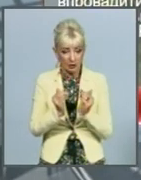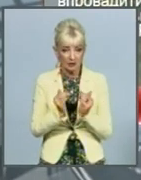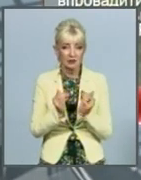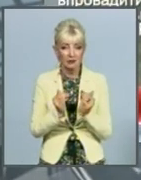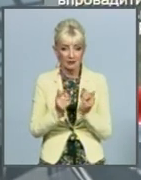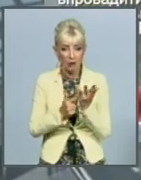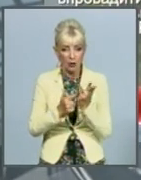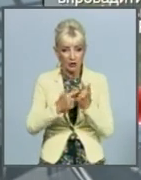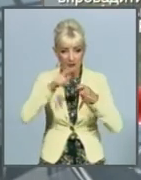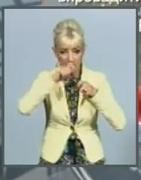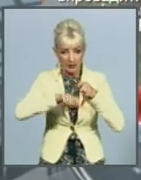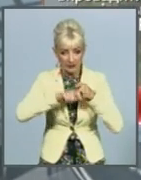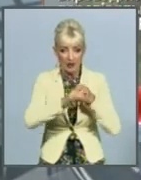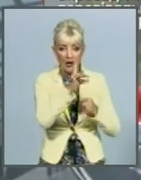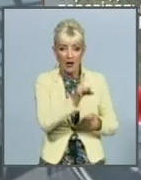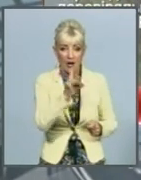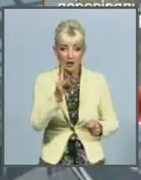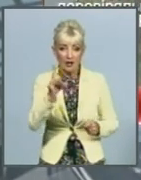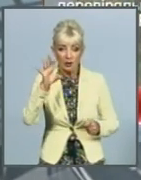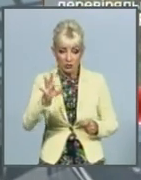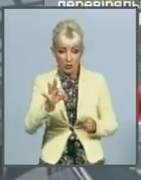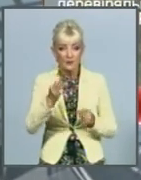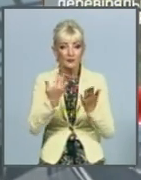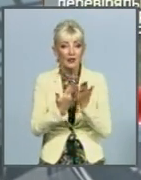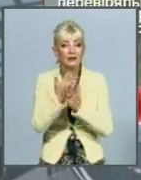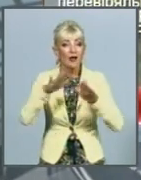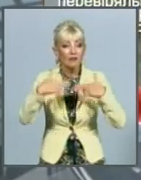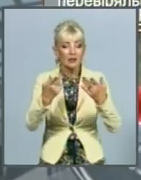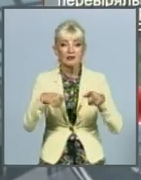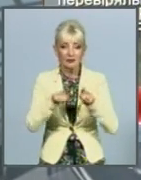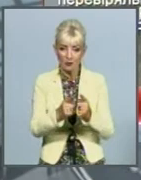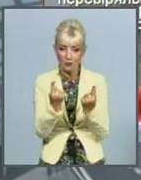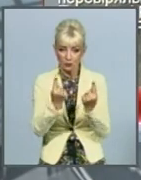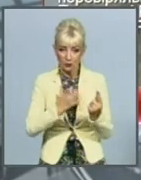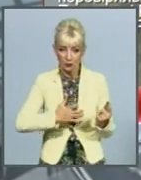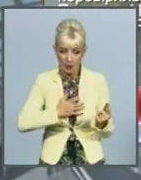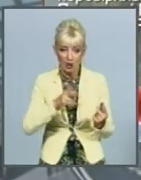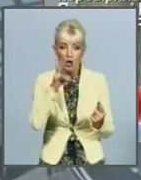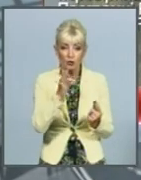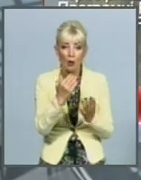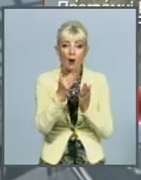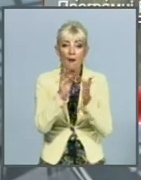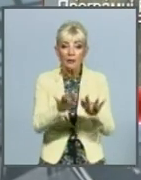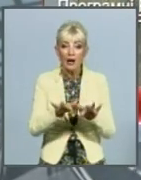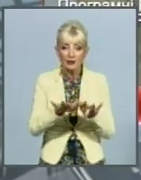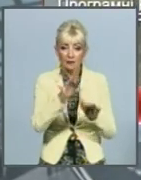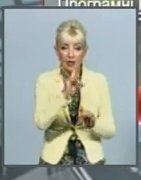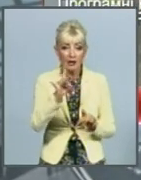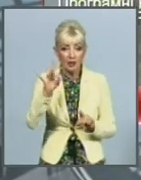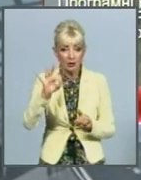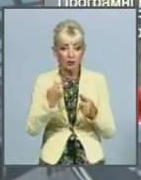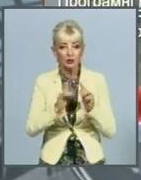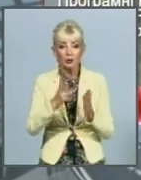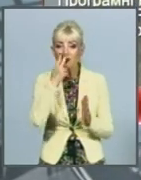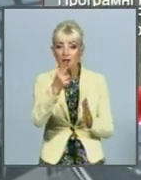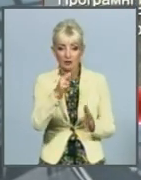перевірок. Програмні РРО – інновація такого ж масштабу. Але самі собою програмні РРО – це, можна сказати, тільки видима